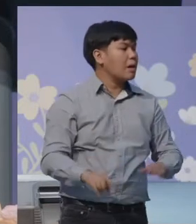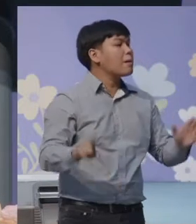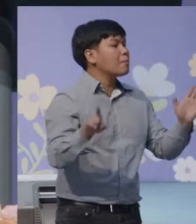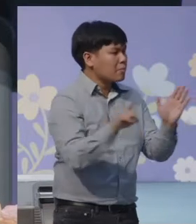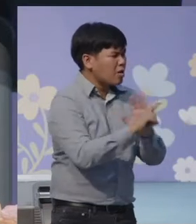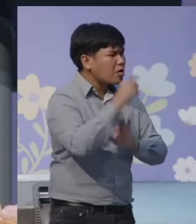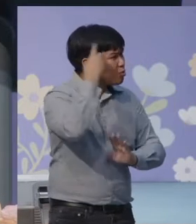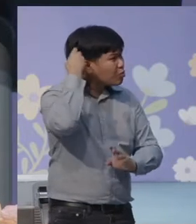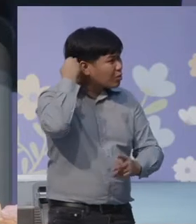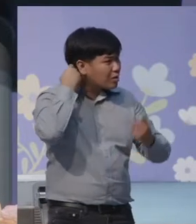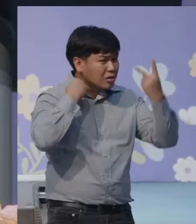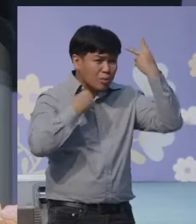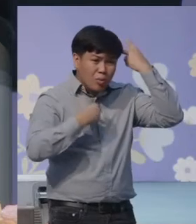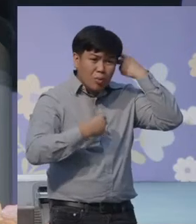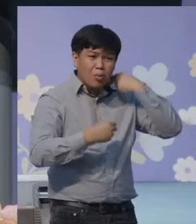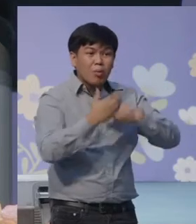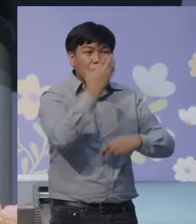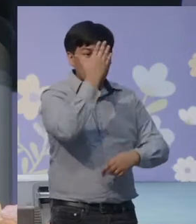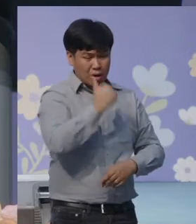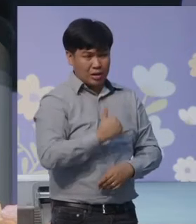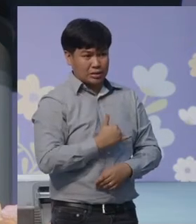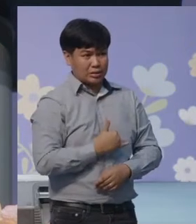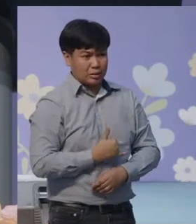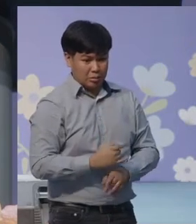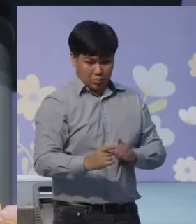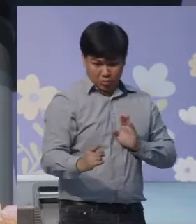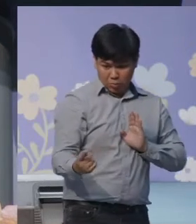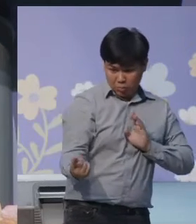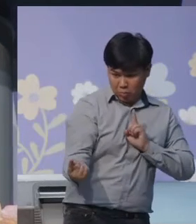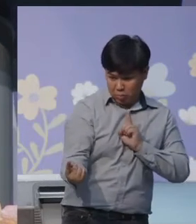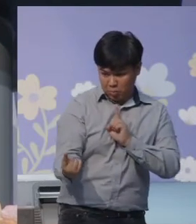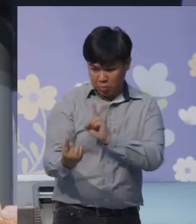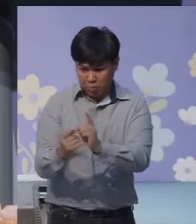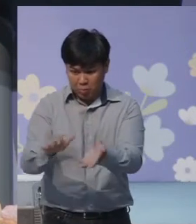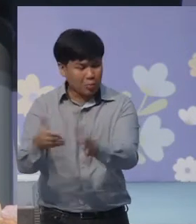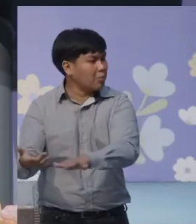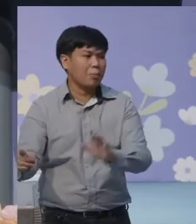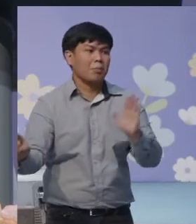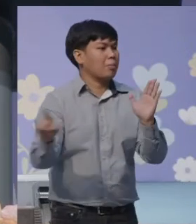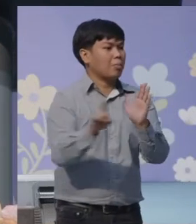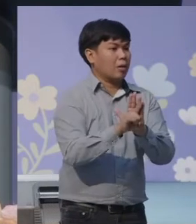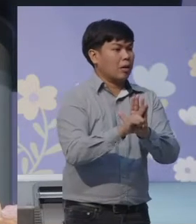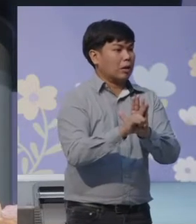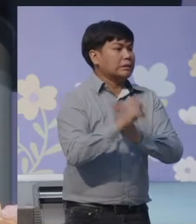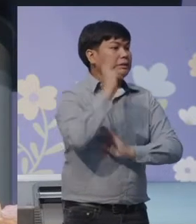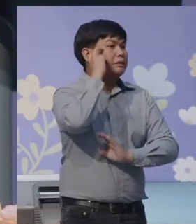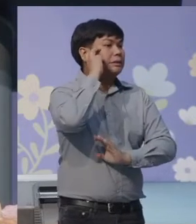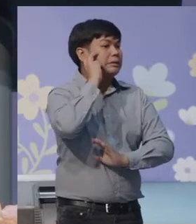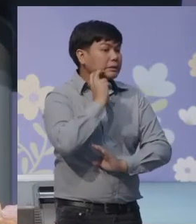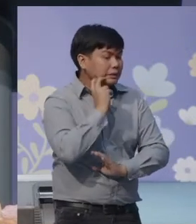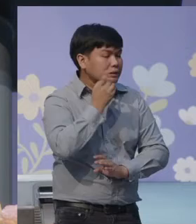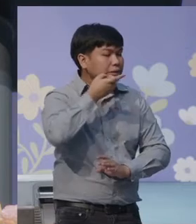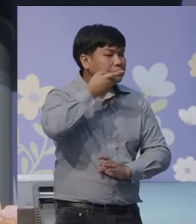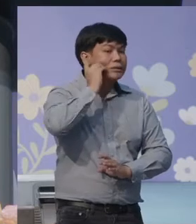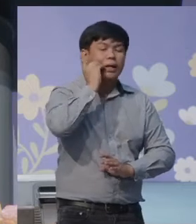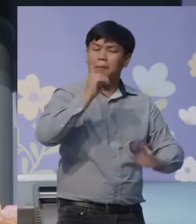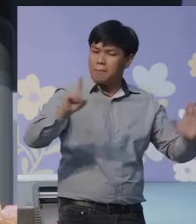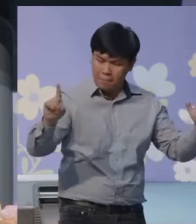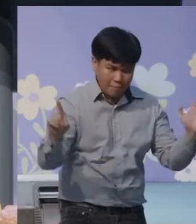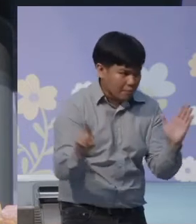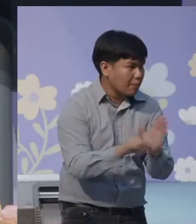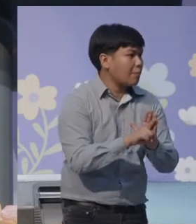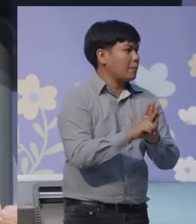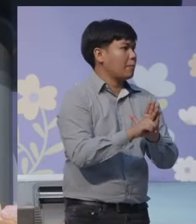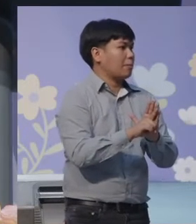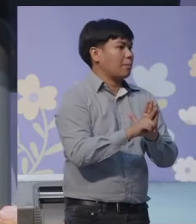pwedeng lumapit sa bangkay, hindi pwedeng uminom. Baka sa inyo, hindi kayo pwedeng